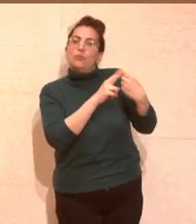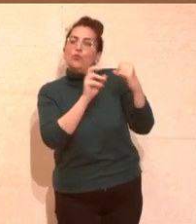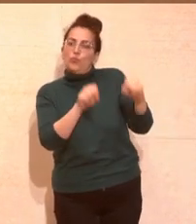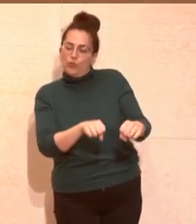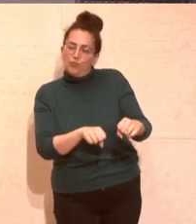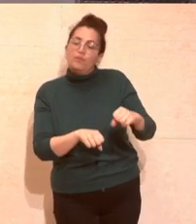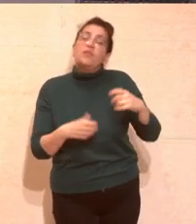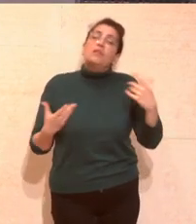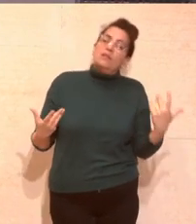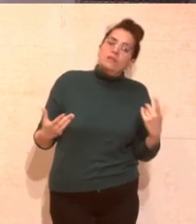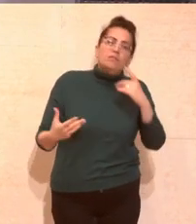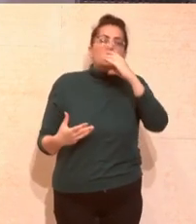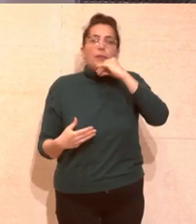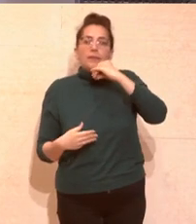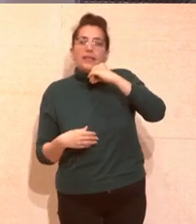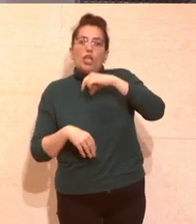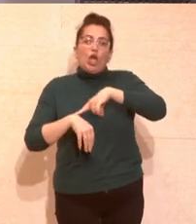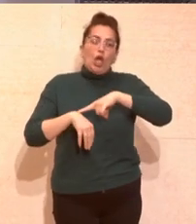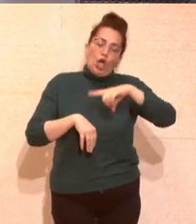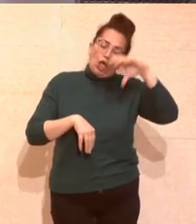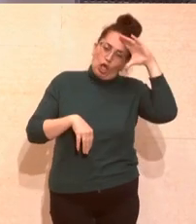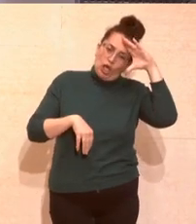jamais vraiment, hein. Vous allez vous en rendre compte à 13h30.